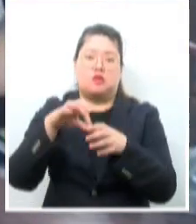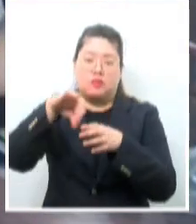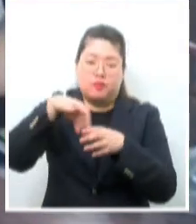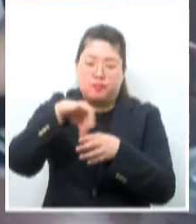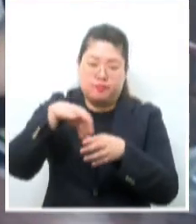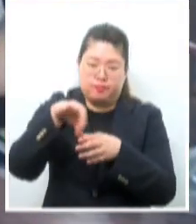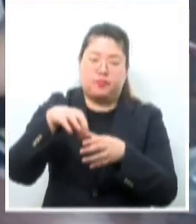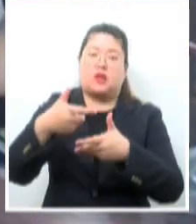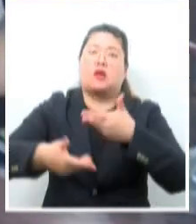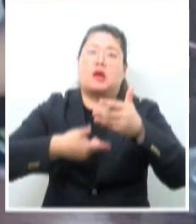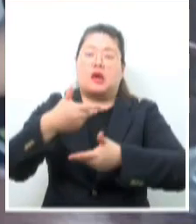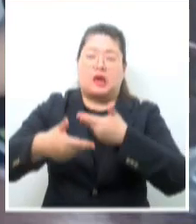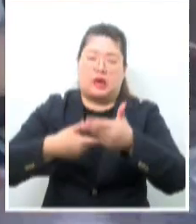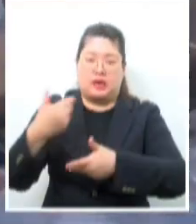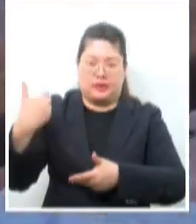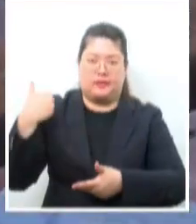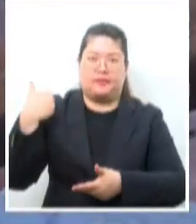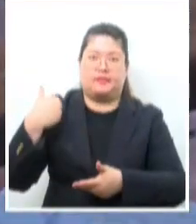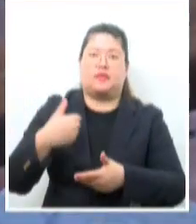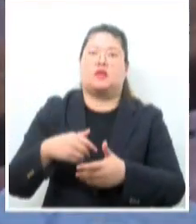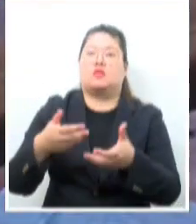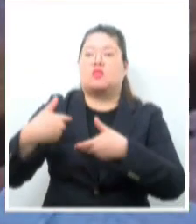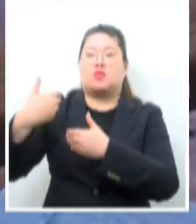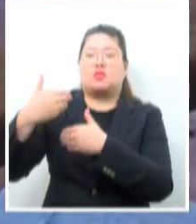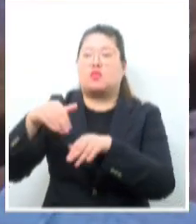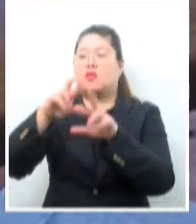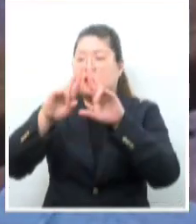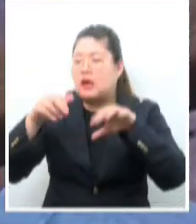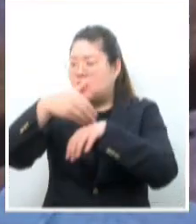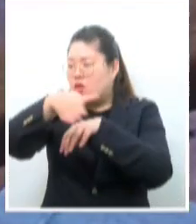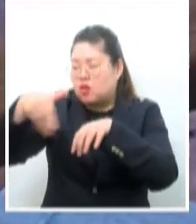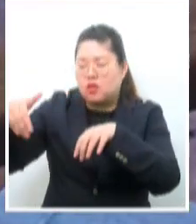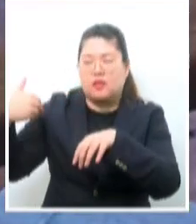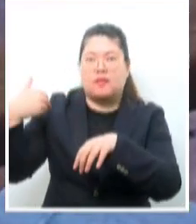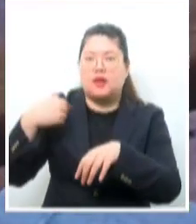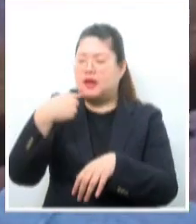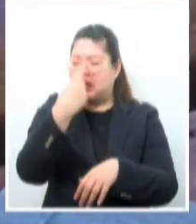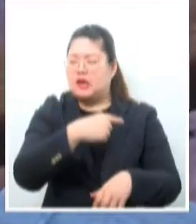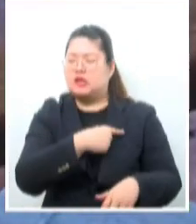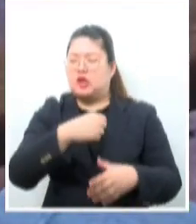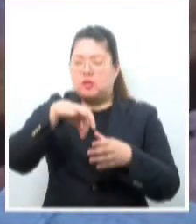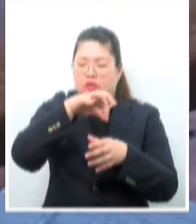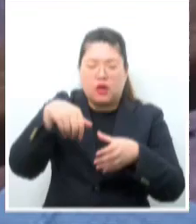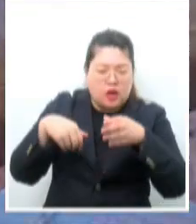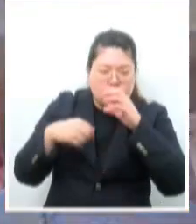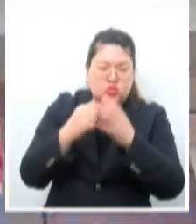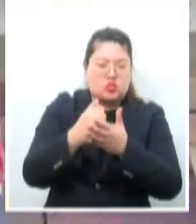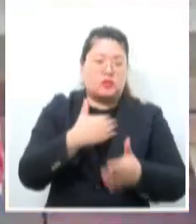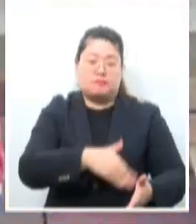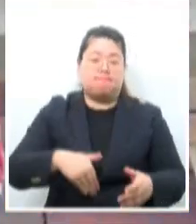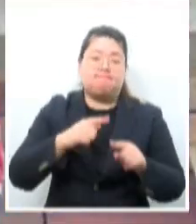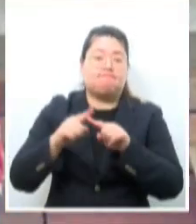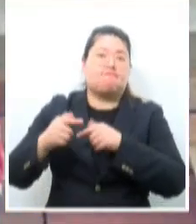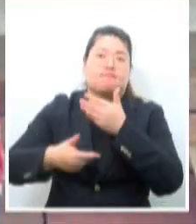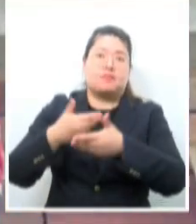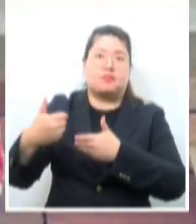มือจำหน่ายสู่ตลาดร้านค้าภายนอกและผู้ที่สนใจหรือชื่นชอบการดื่มกาแฟเพื่อสุขภาพบุ๊คคาเ